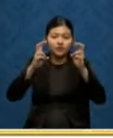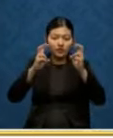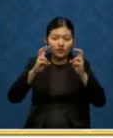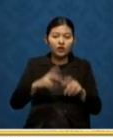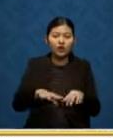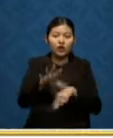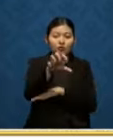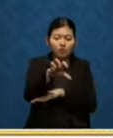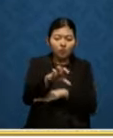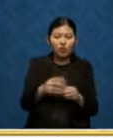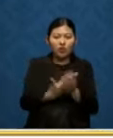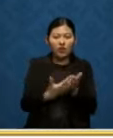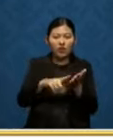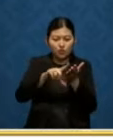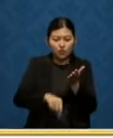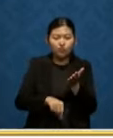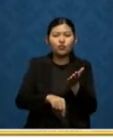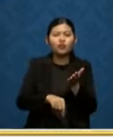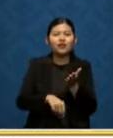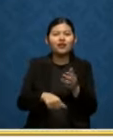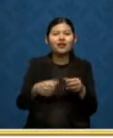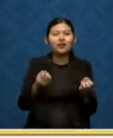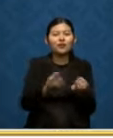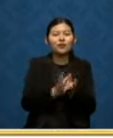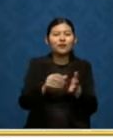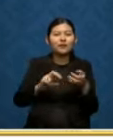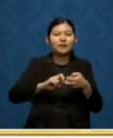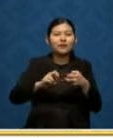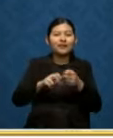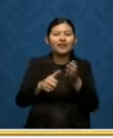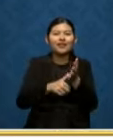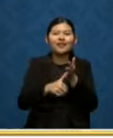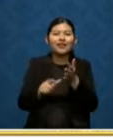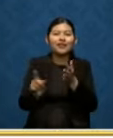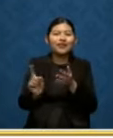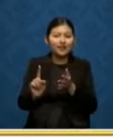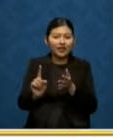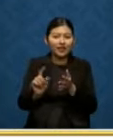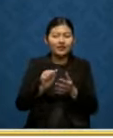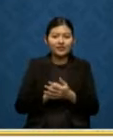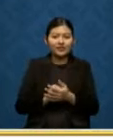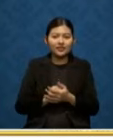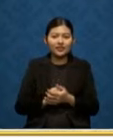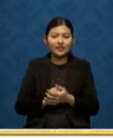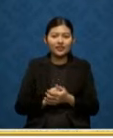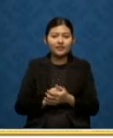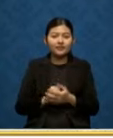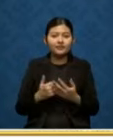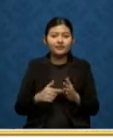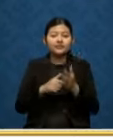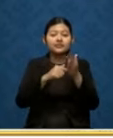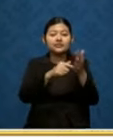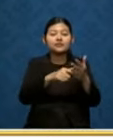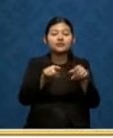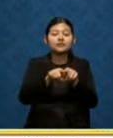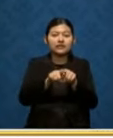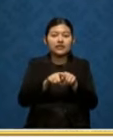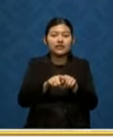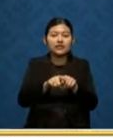ตกต่ำนะครับเพื่อนๆในส่วนของที่นำเสนอญัตติเดียวกัน